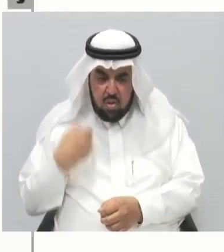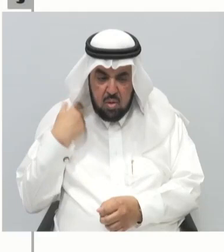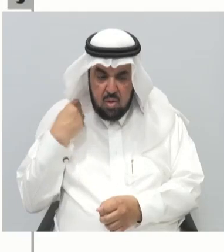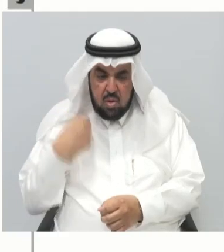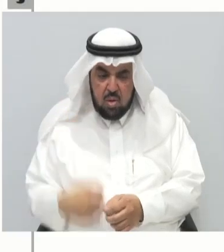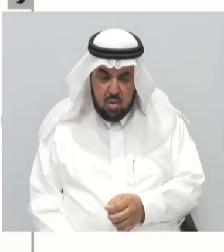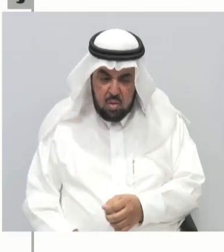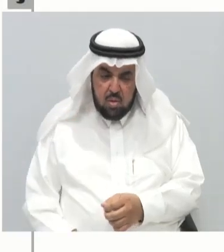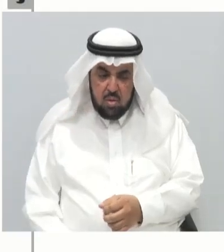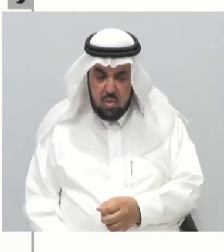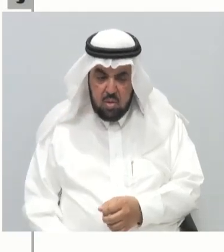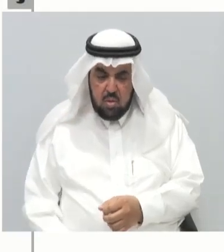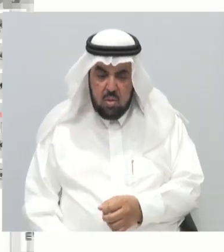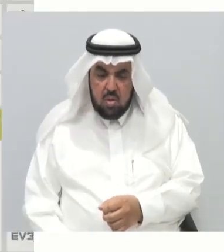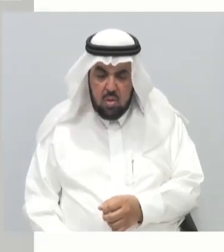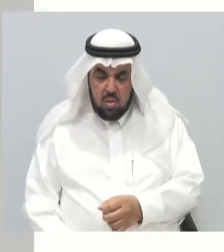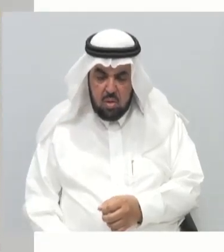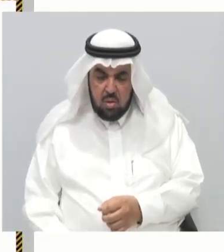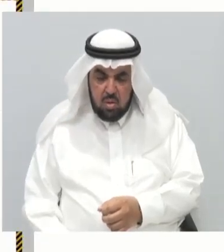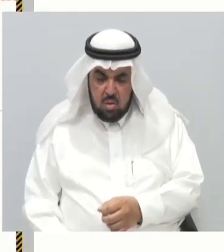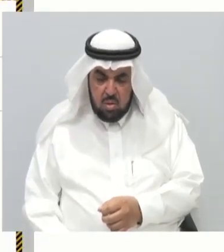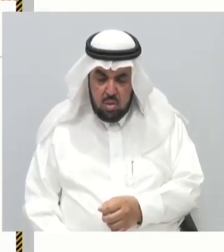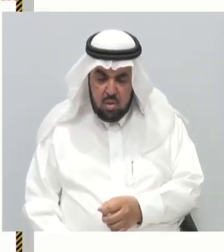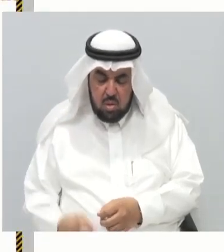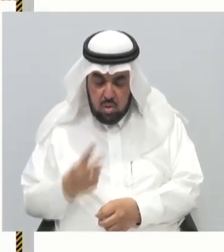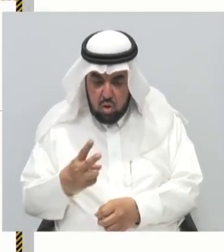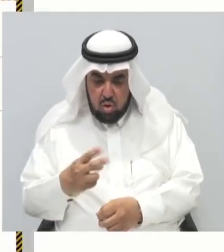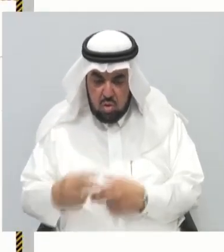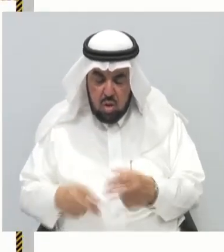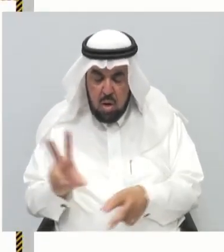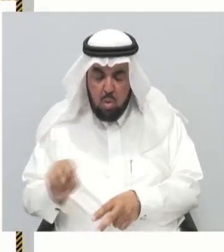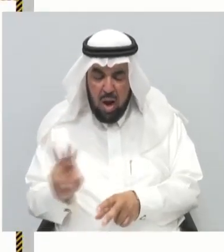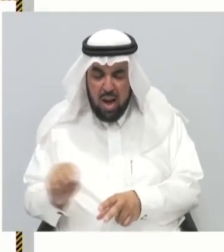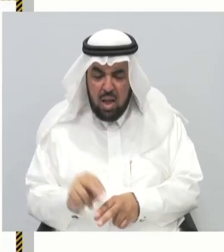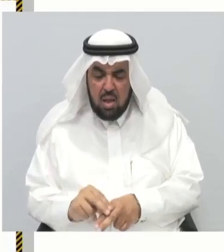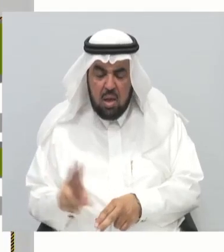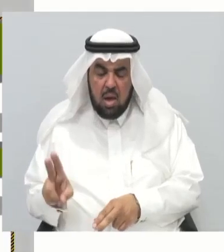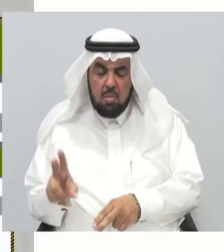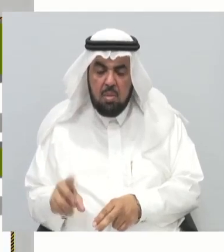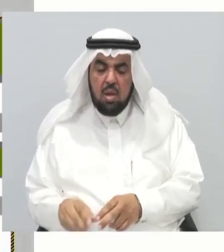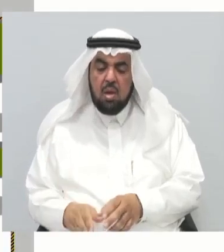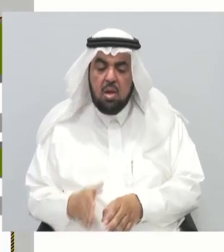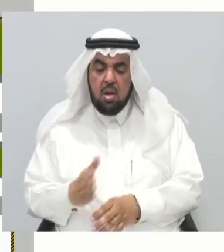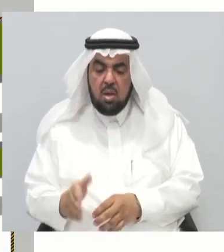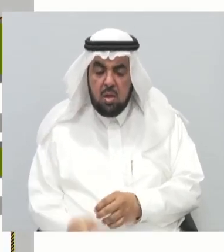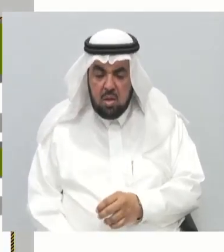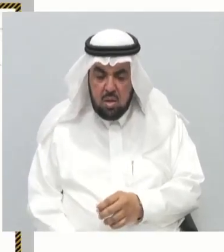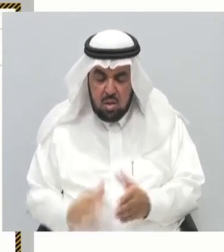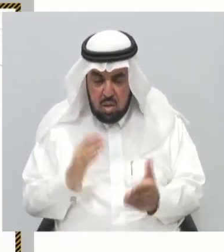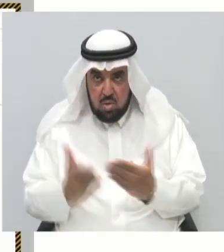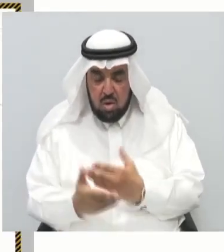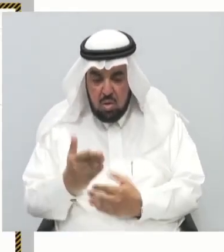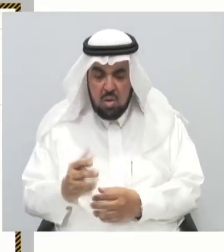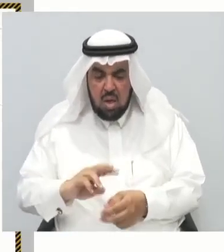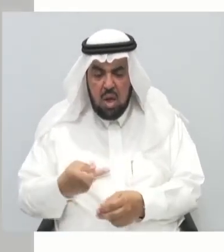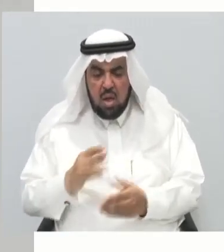بها حتى لو وضعتها وقمت برؤيه المحاكاه طبعا الخلفيه في الاعلانات